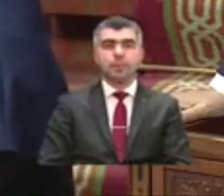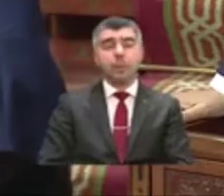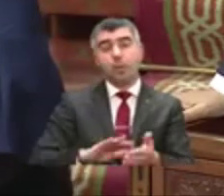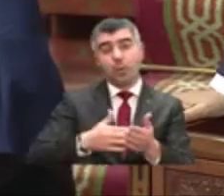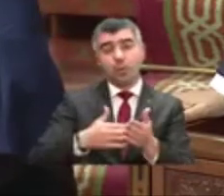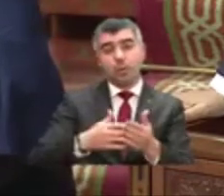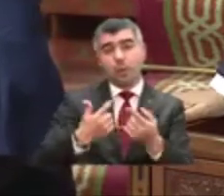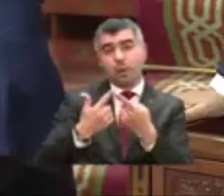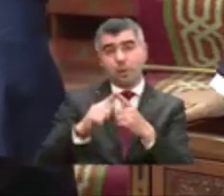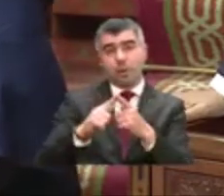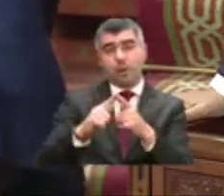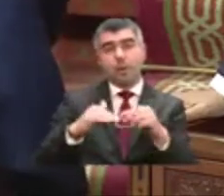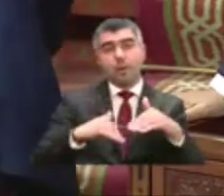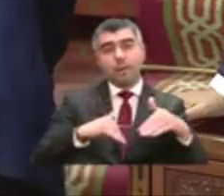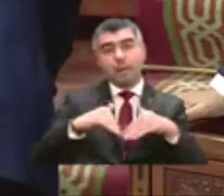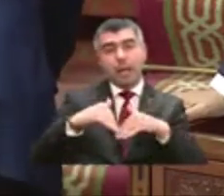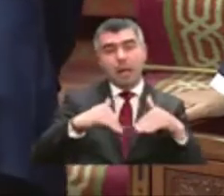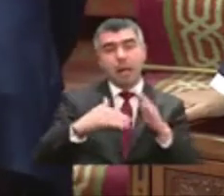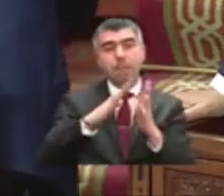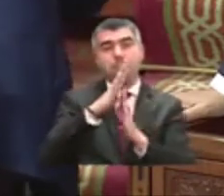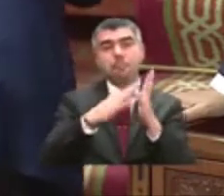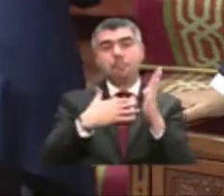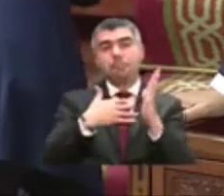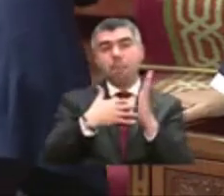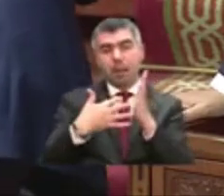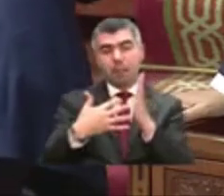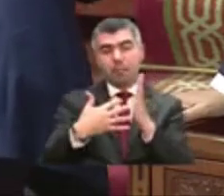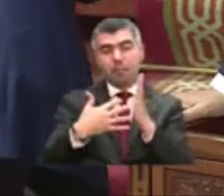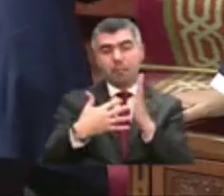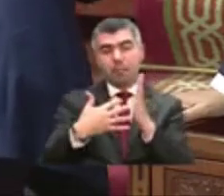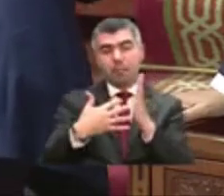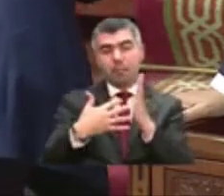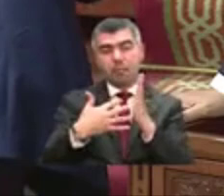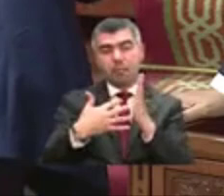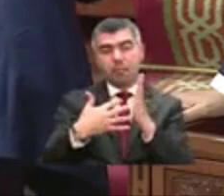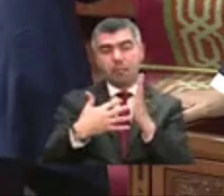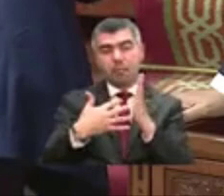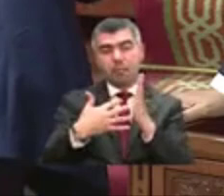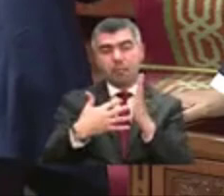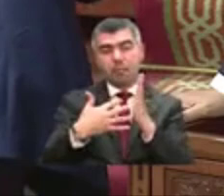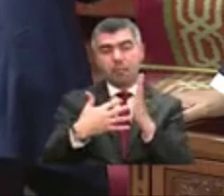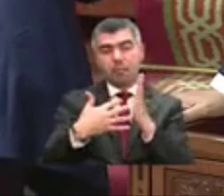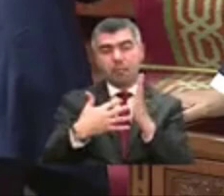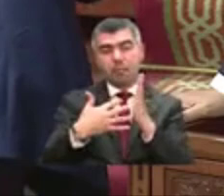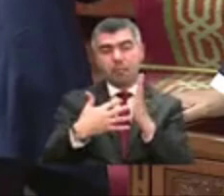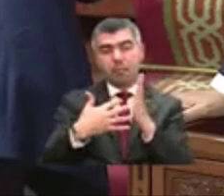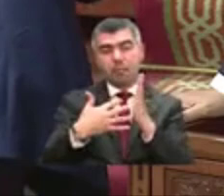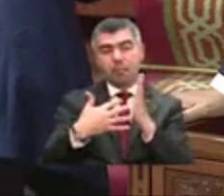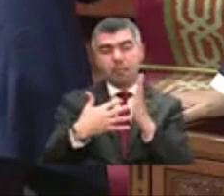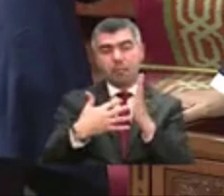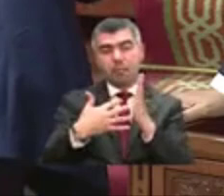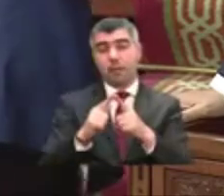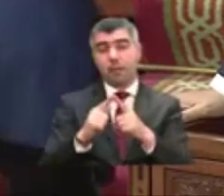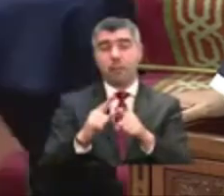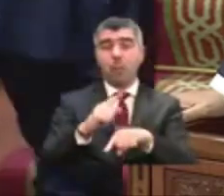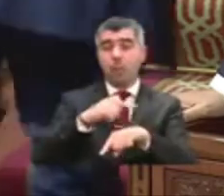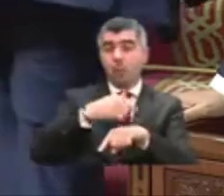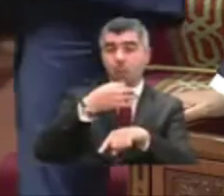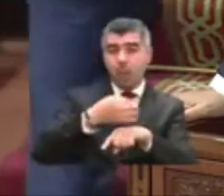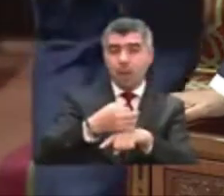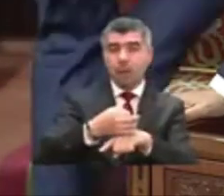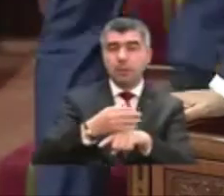هنالك الطرق اللي هي مبرمجه من طرف الوزاره واللي هي محدده في الزمان